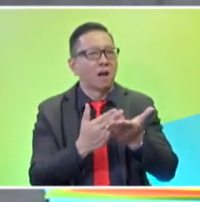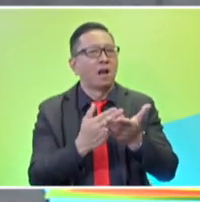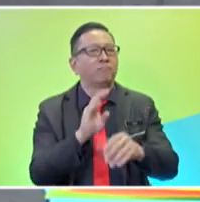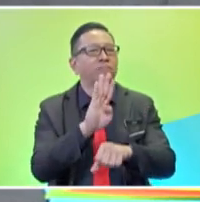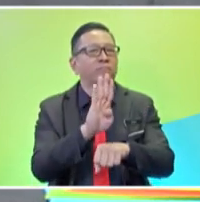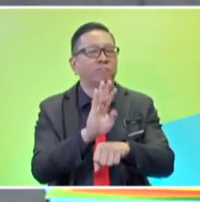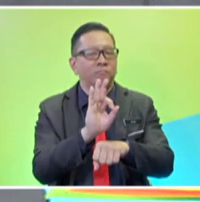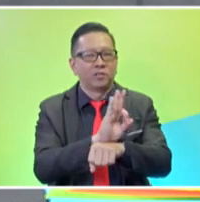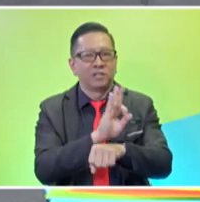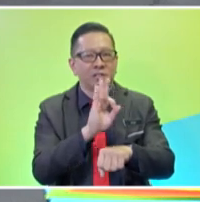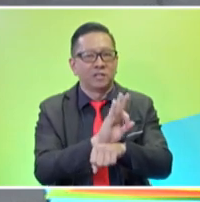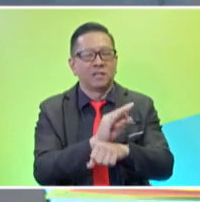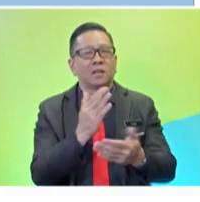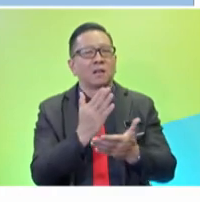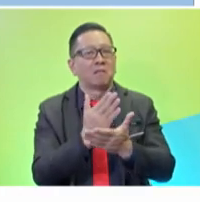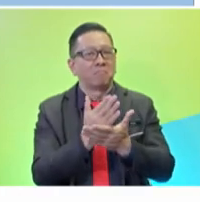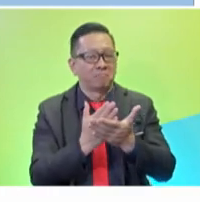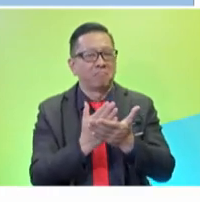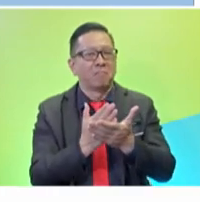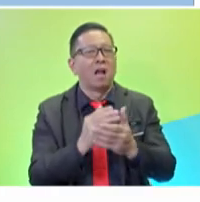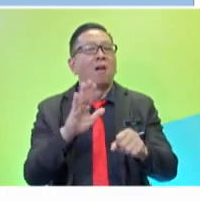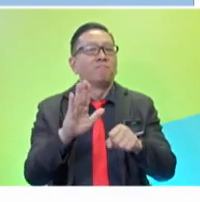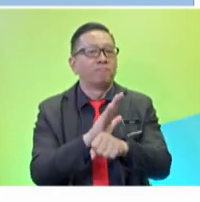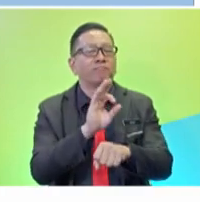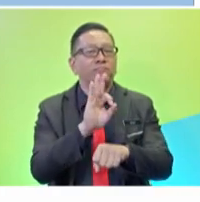fungsi penuh ya Secara fungsi manajemen